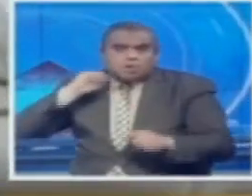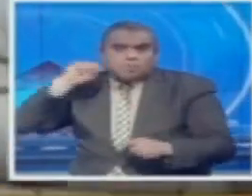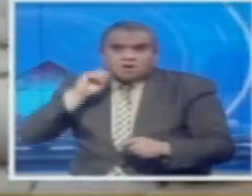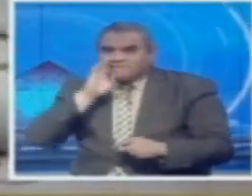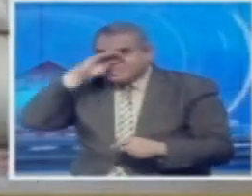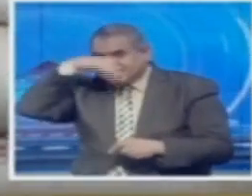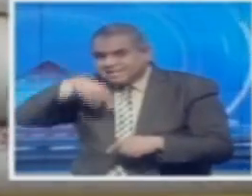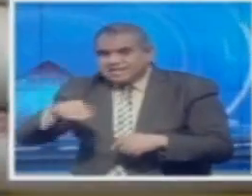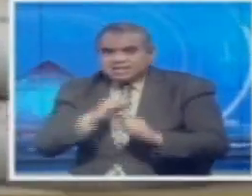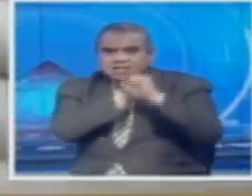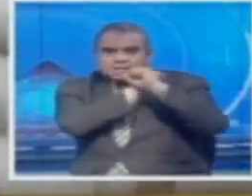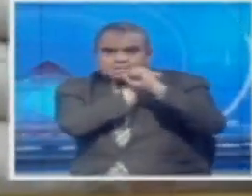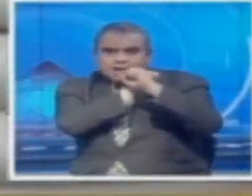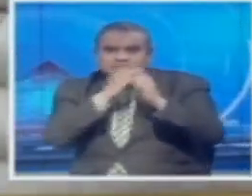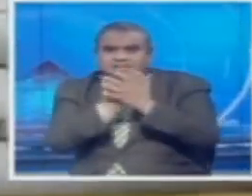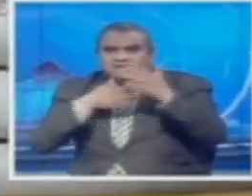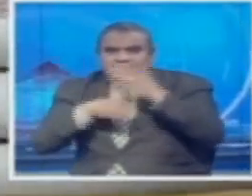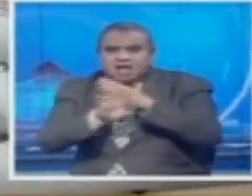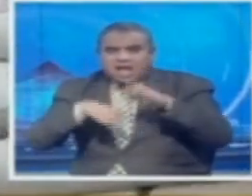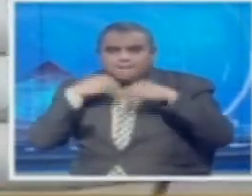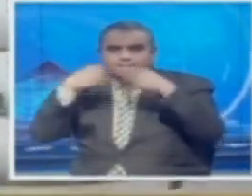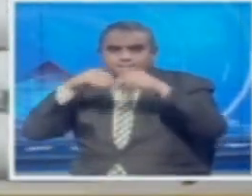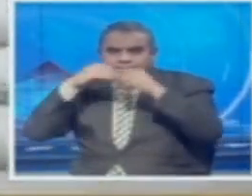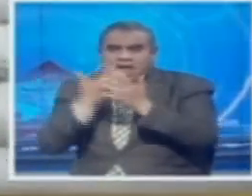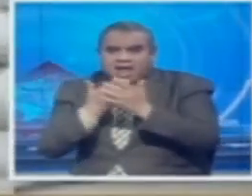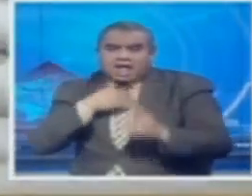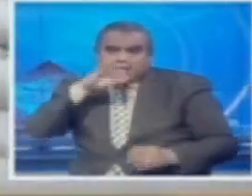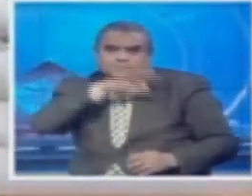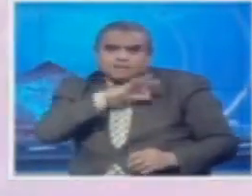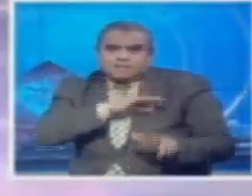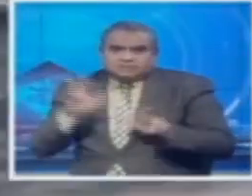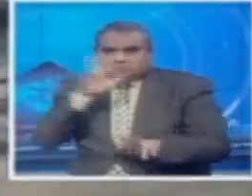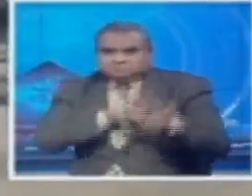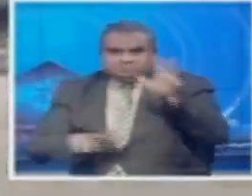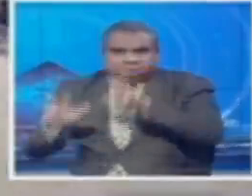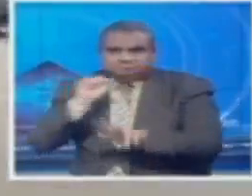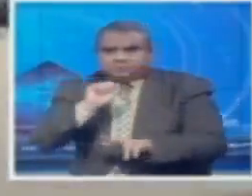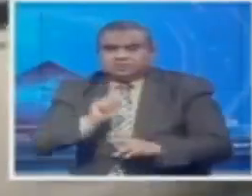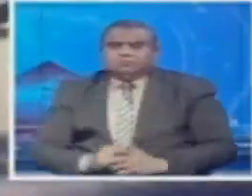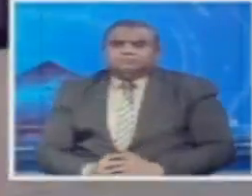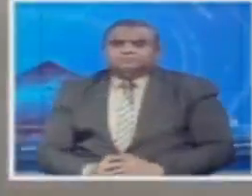بتخزينها لحجبها عن التداول بالأسواق لتحقيق أرباح غير مشروعة.